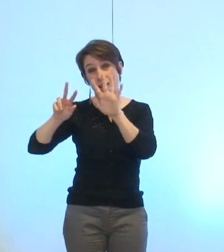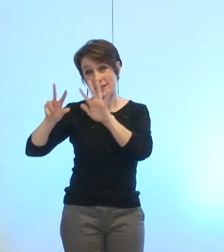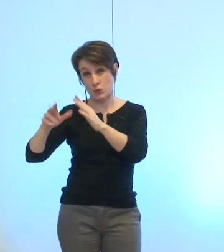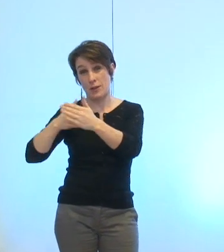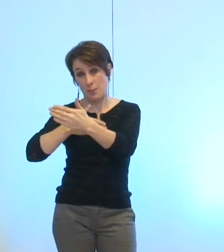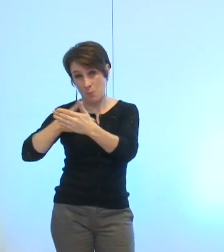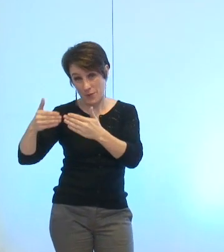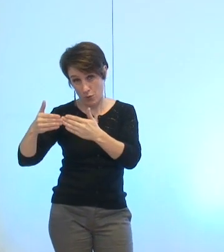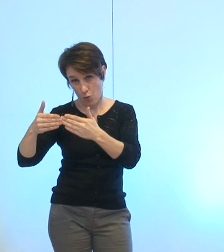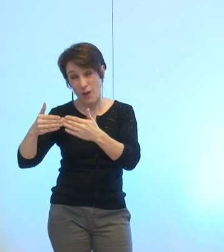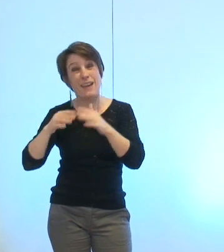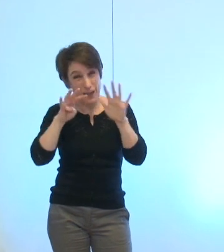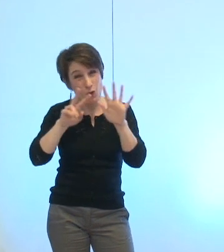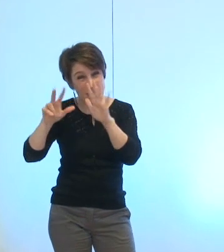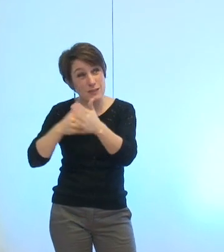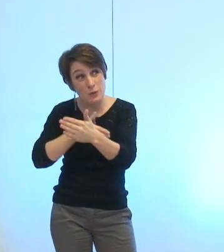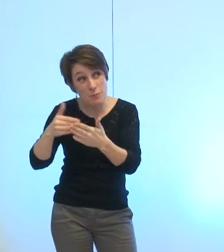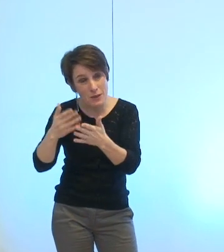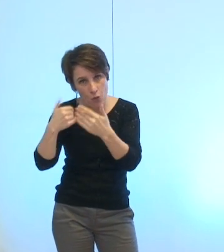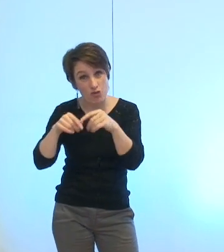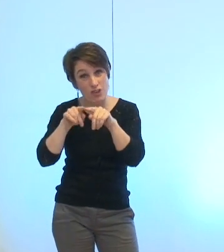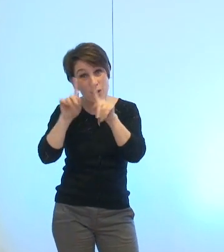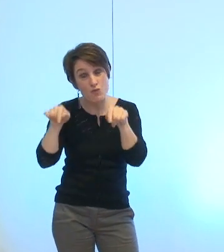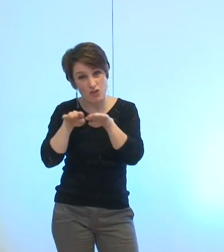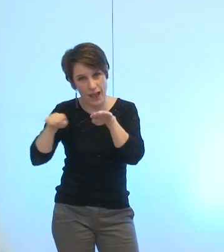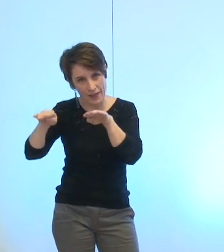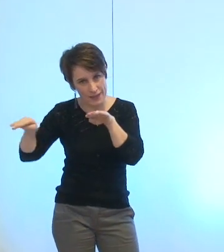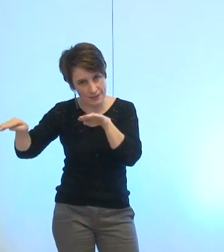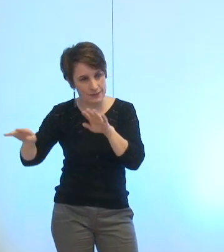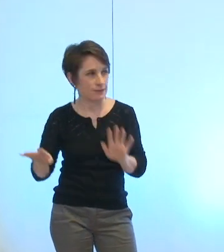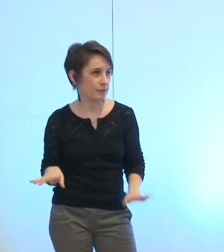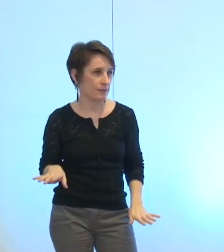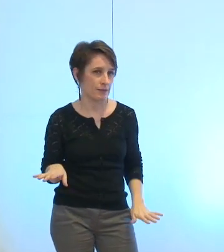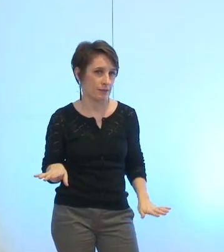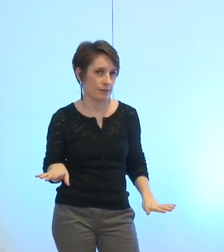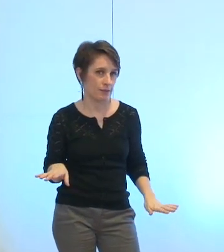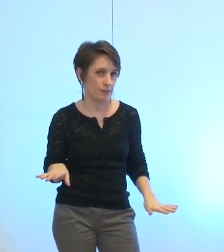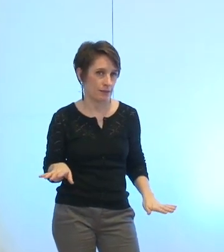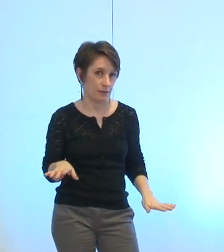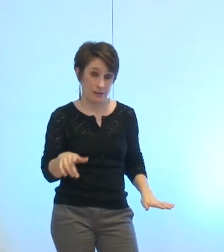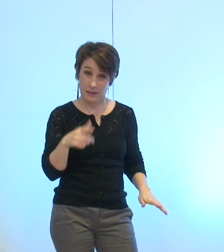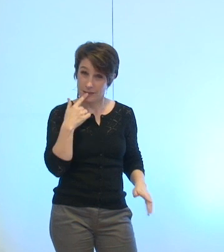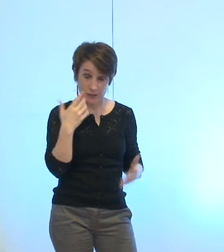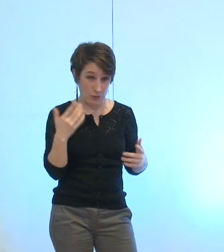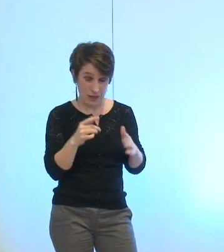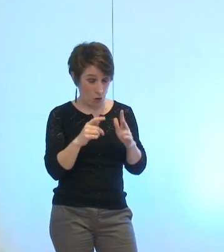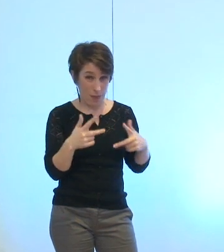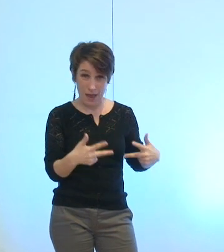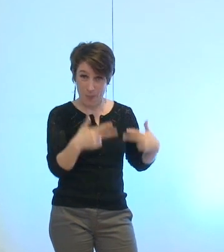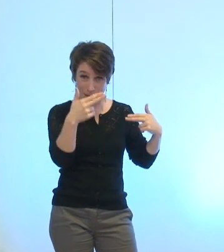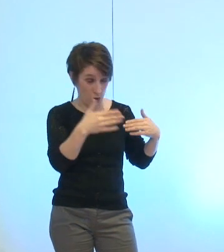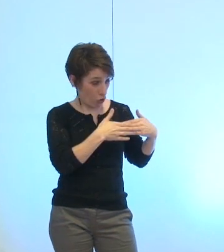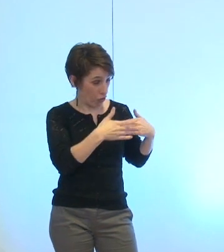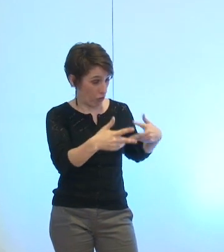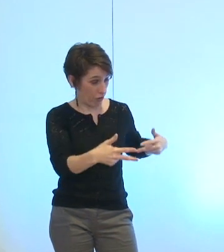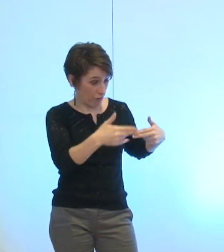98 98 sur les budgets annexes c'est dire que durant cette période où vous